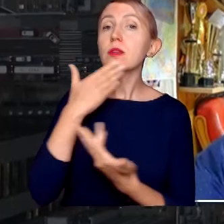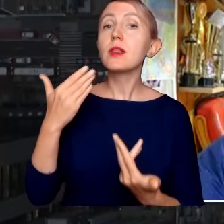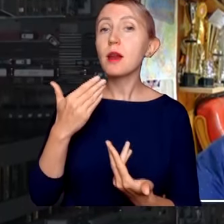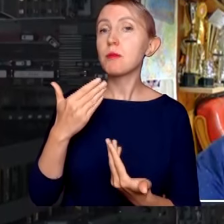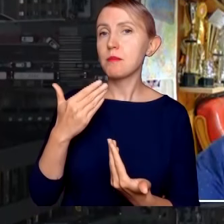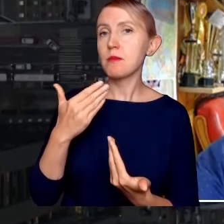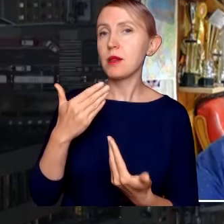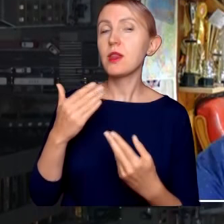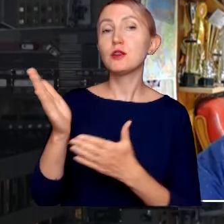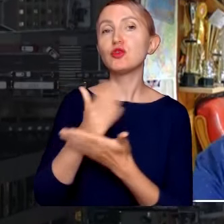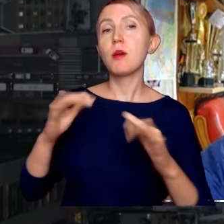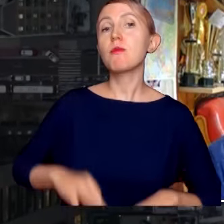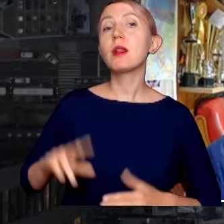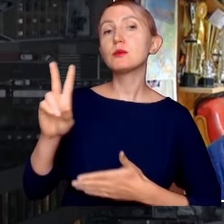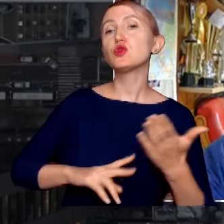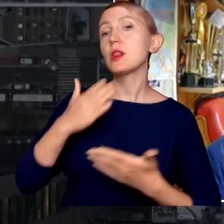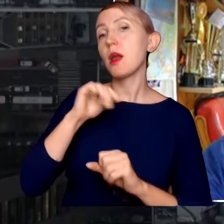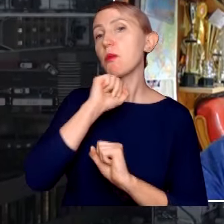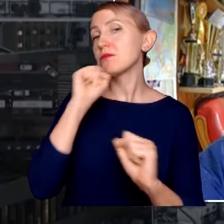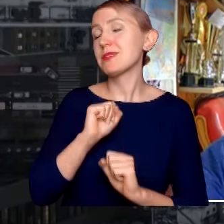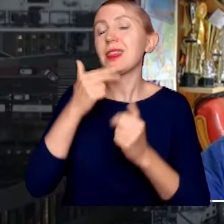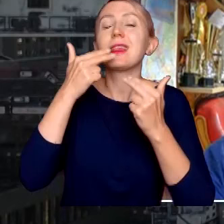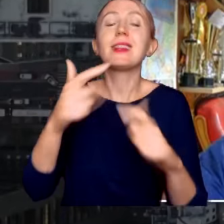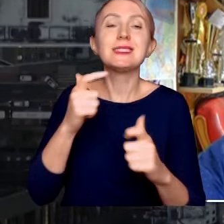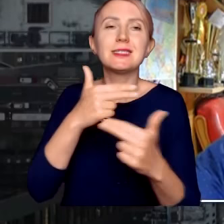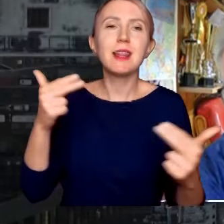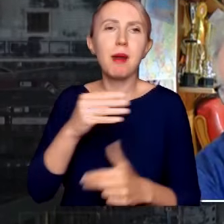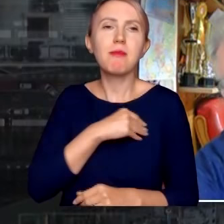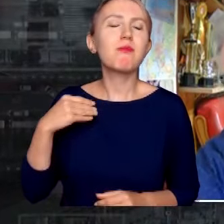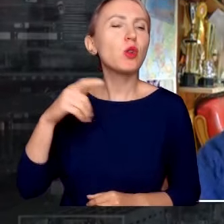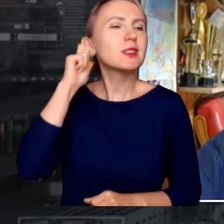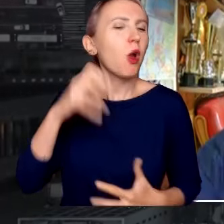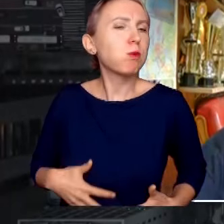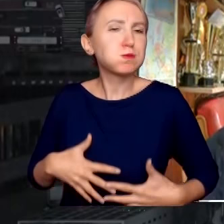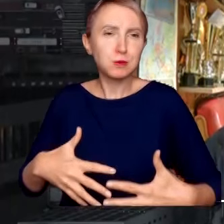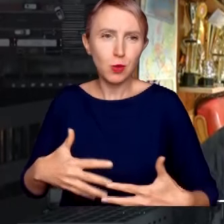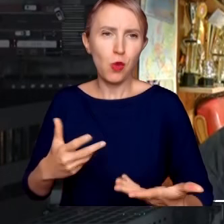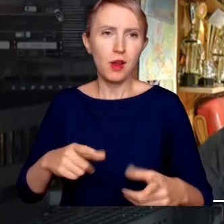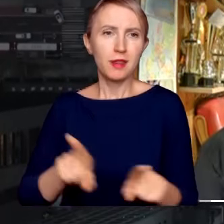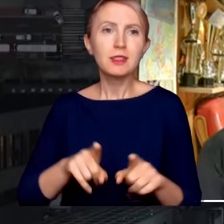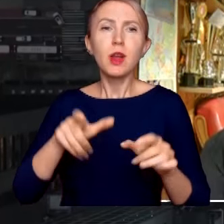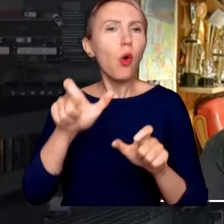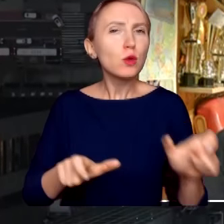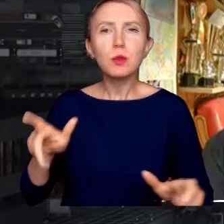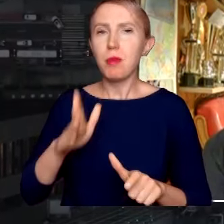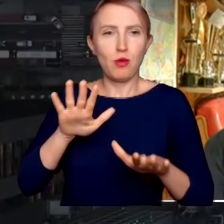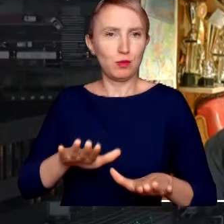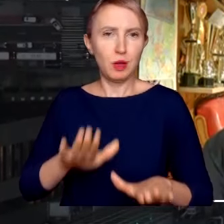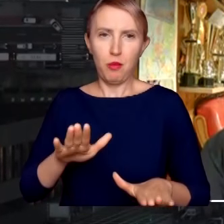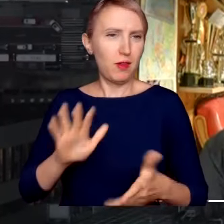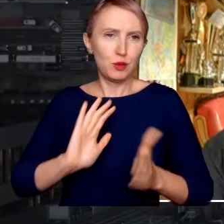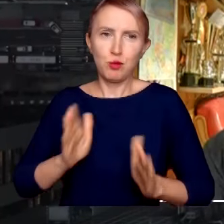w tym fragmencie, który pan przeczytał, nie ma żadnej mowy o zapłodnianiu polskich kobiet, ani o tym, że te osoby będą przybywały tutaj w